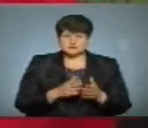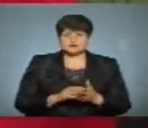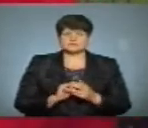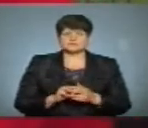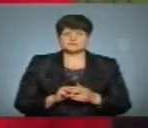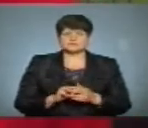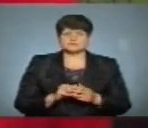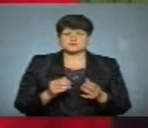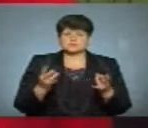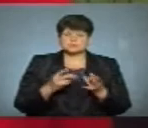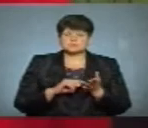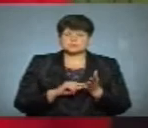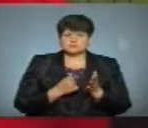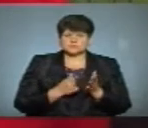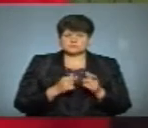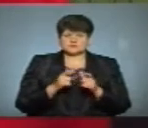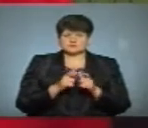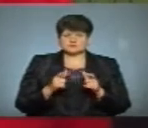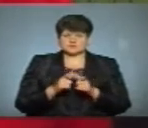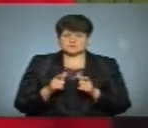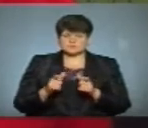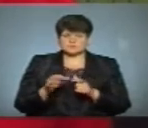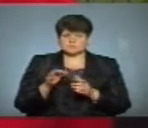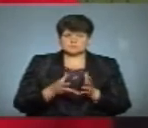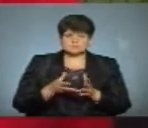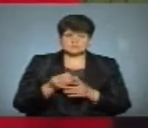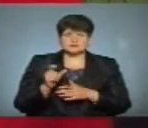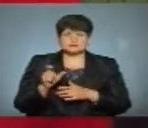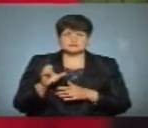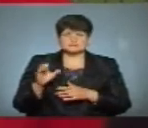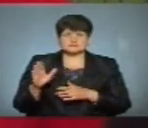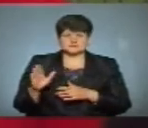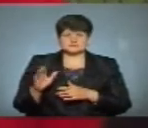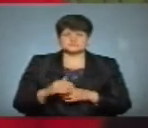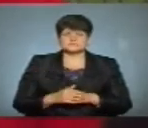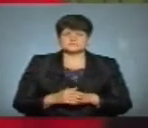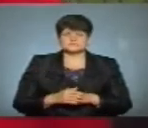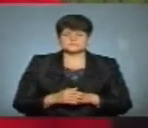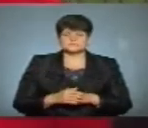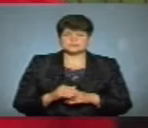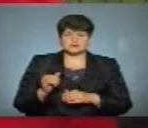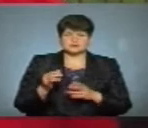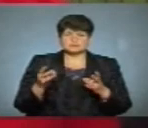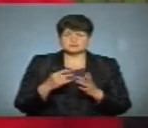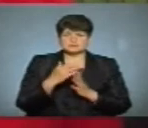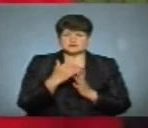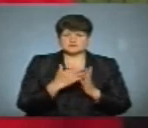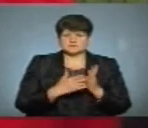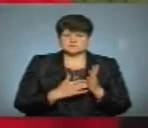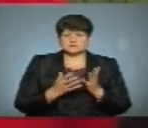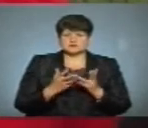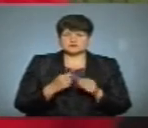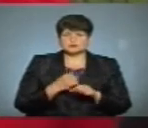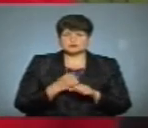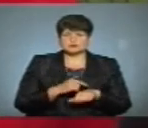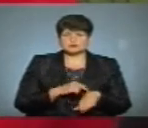потрібна довідка по квитанціях по сплаті ЄСВ. І потрібна відомість по кількості